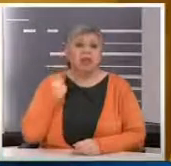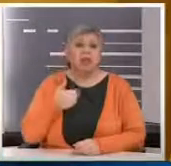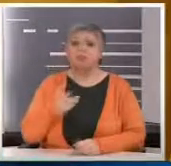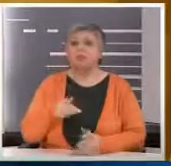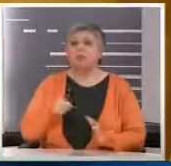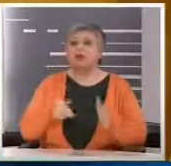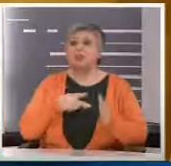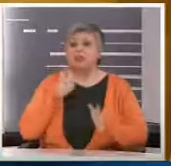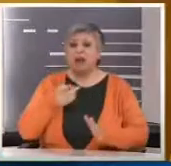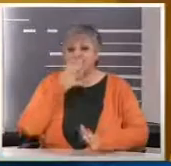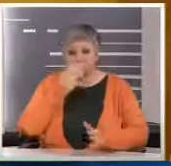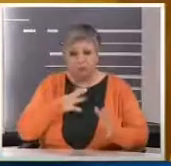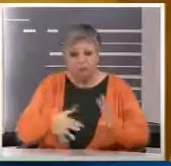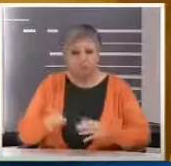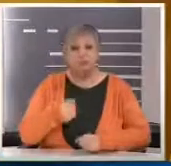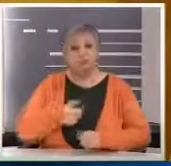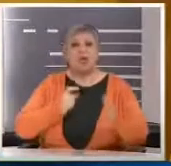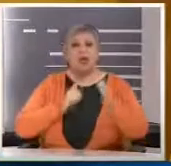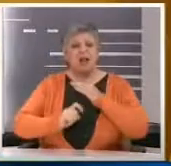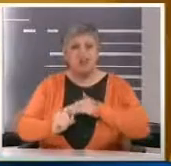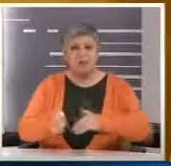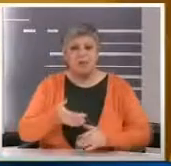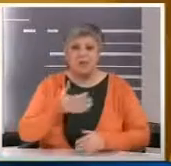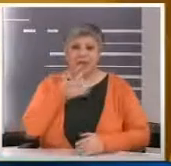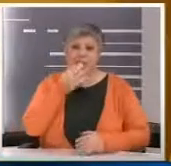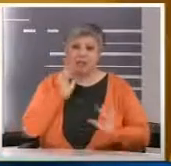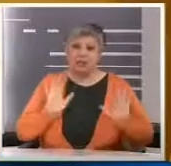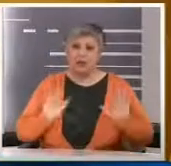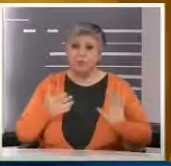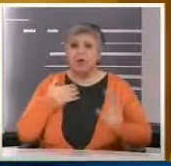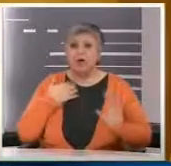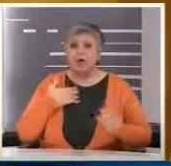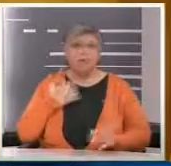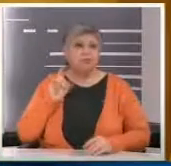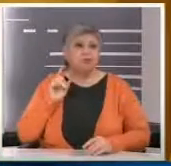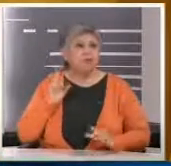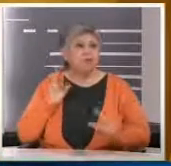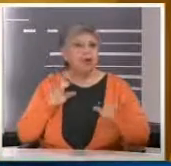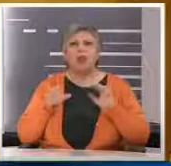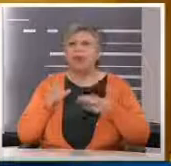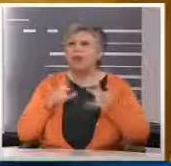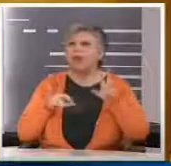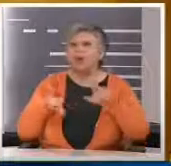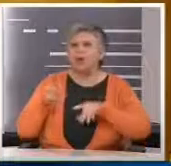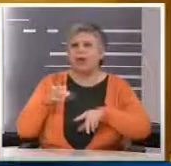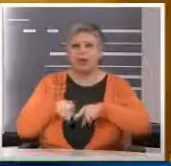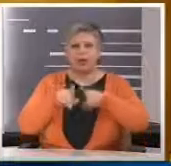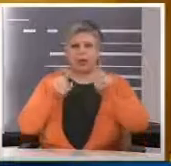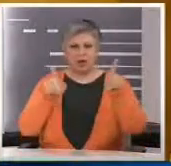οι βαλίτσες του πολιτικού χρήματος περνάγαν και περί άλλων τυρβάζαν, αυτοί που